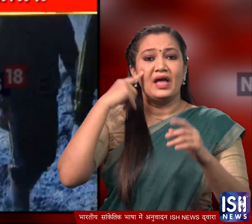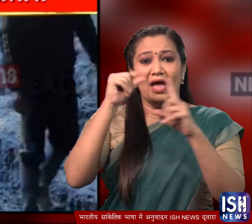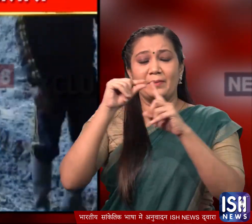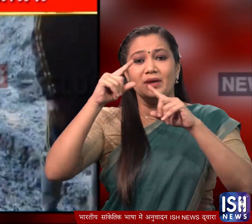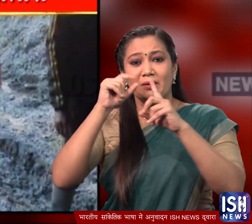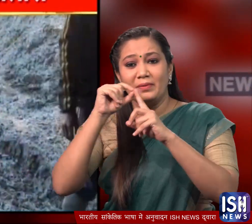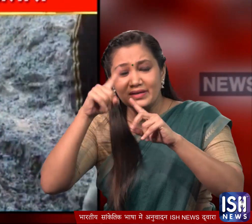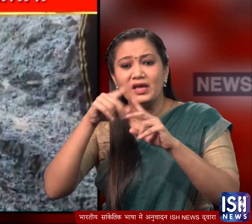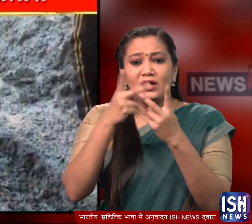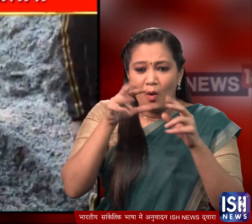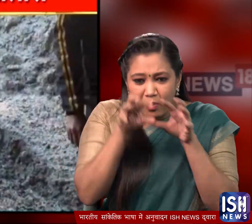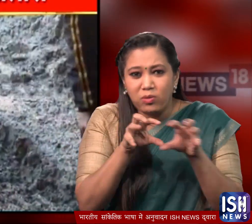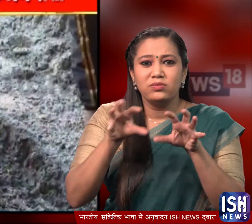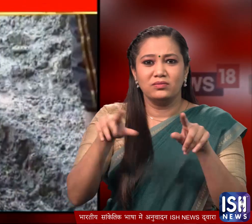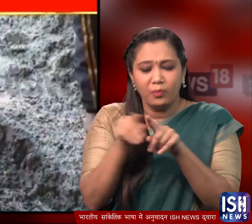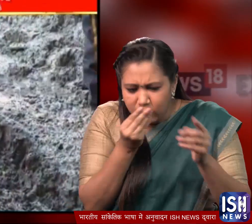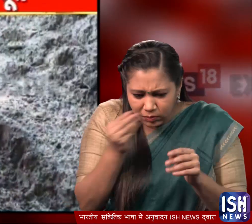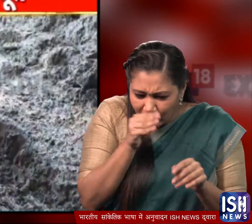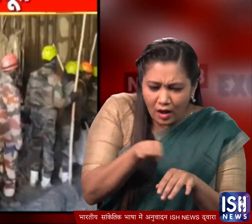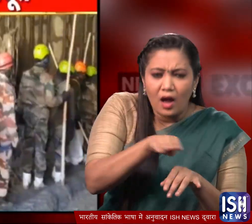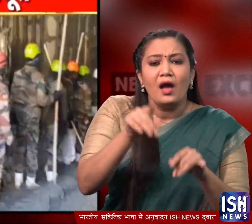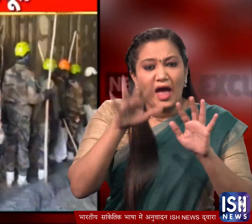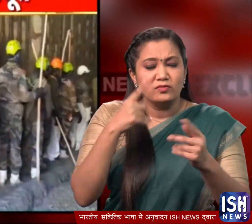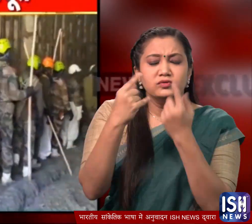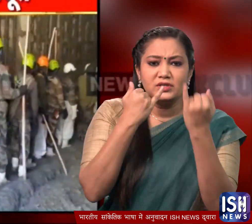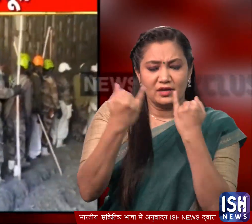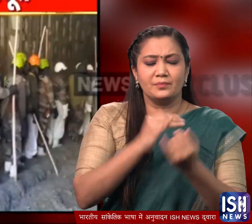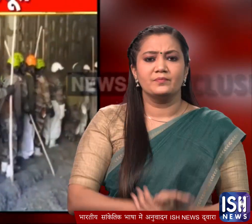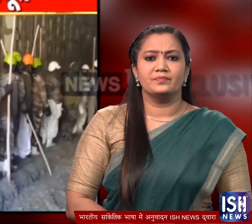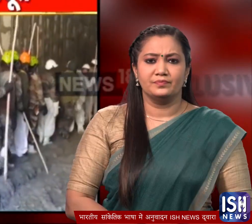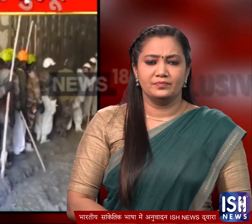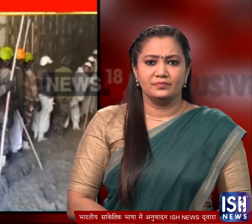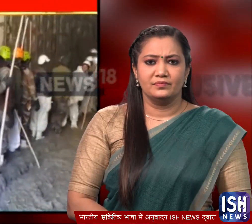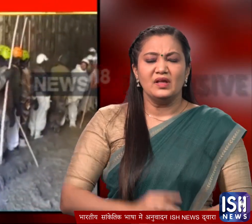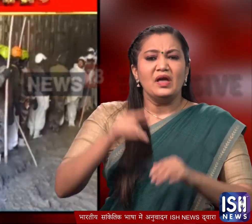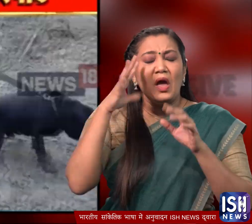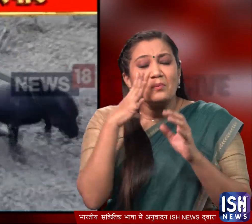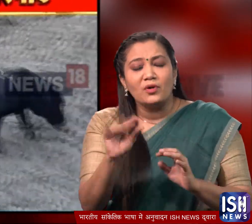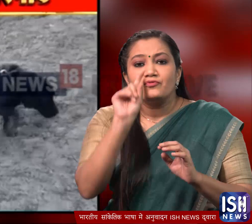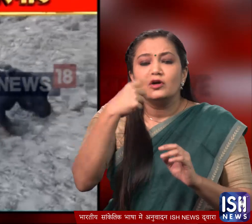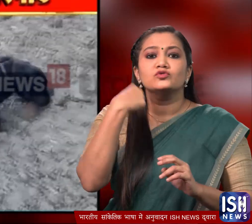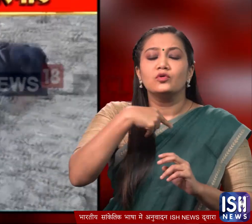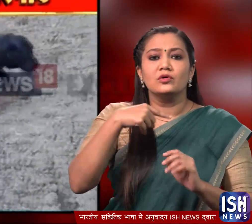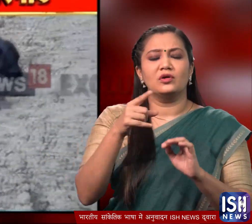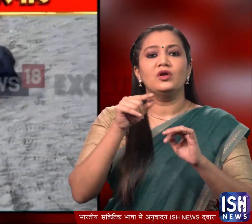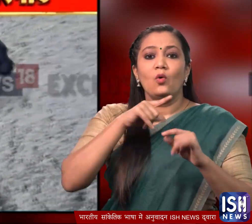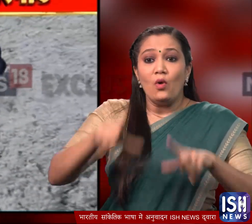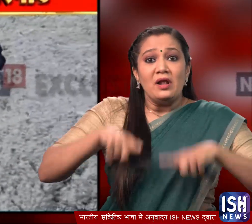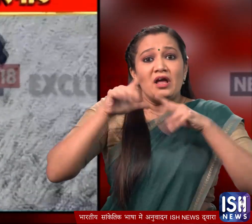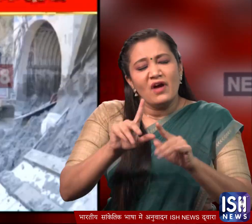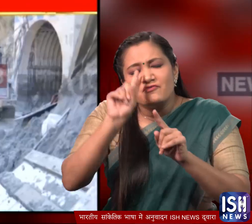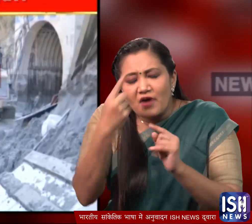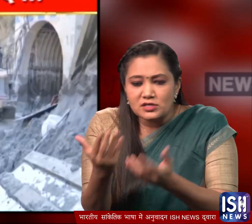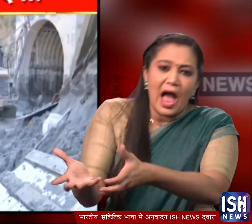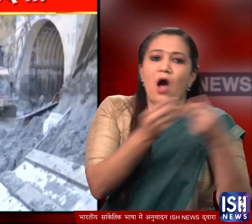की टीमें खोजी कुत्तों की मदद भी बचाव अभियान में ले रही हैं। बचाव अभियान चला रही एजेंसियों की सबसे बड़ी प्राथमिकता ये है कि जीवित लोगों